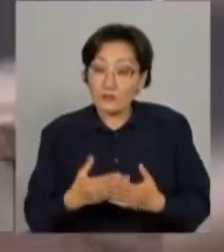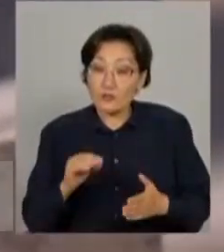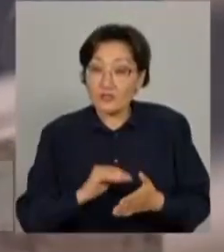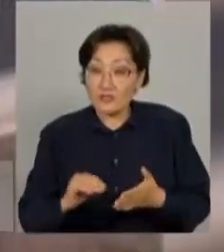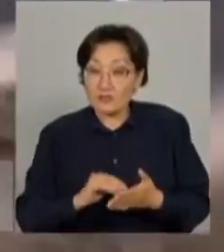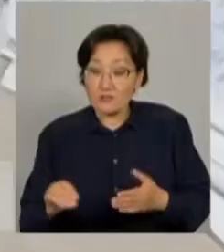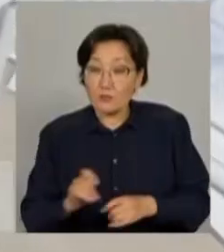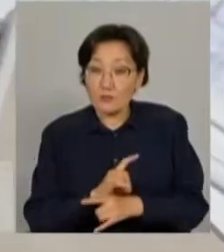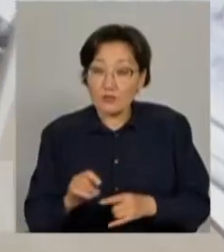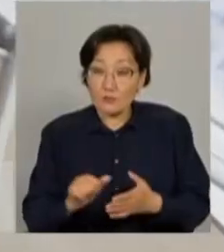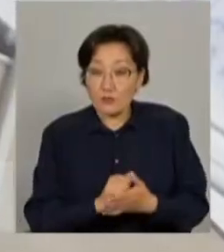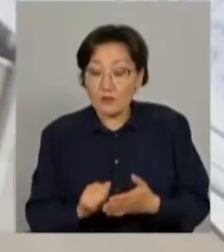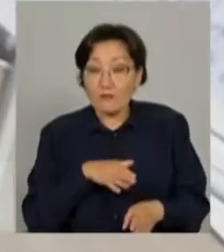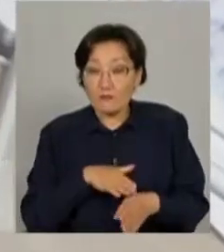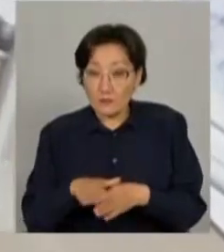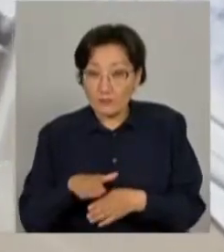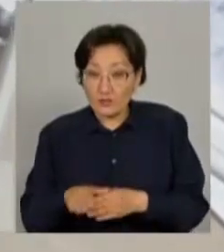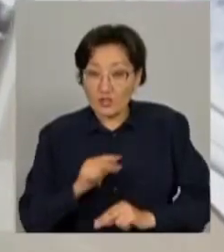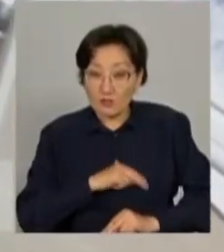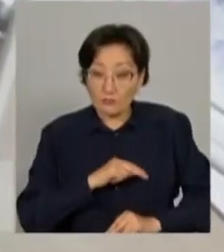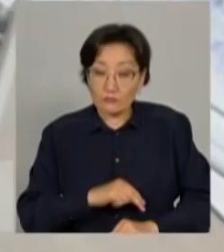составлял фиктивные акты выполненных работ.